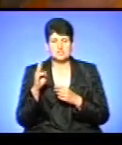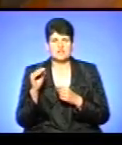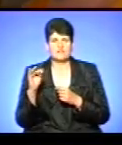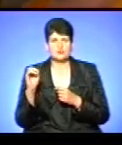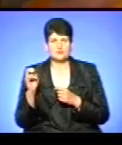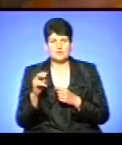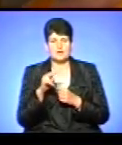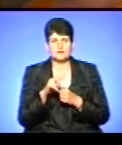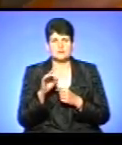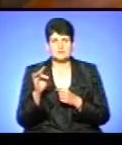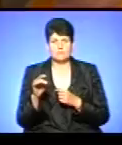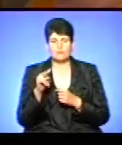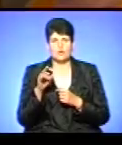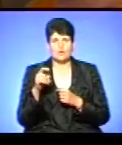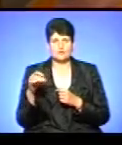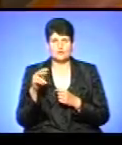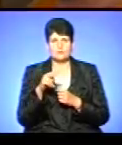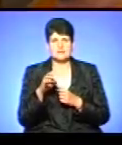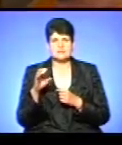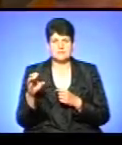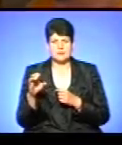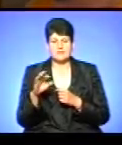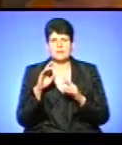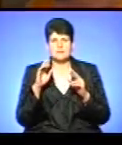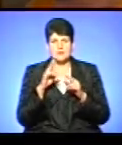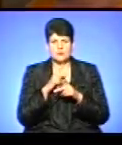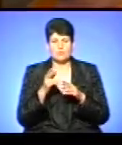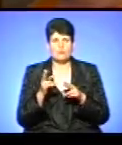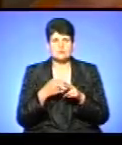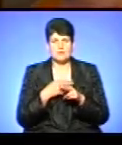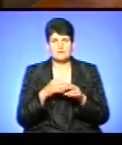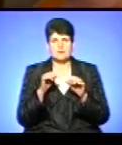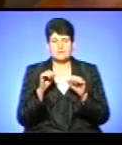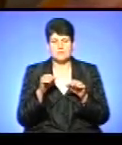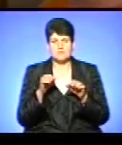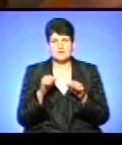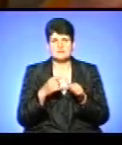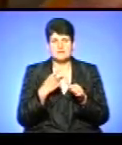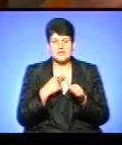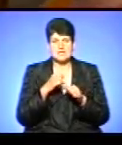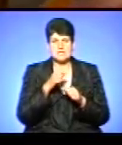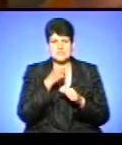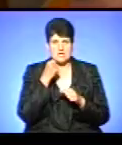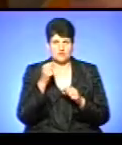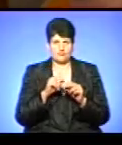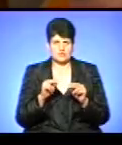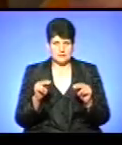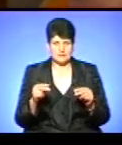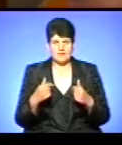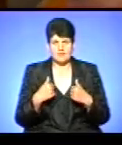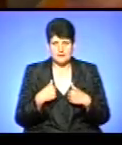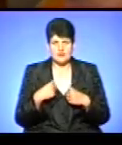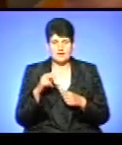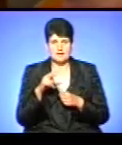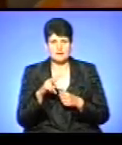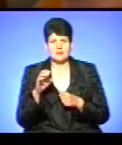Ліляну Арсентівну, Пухонського Володимира Степановича неправомірно позбавили звання старшого вчителя. Відповідно, я і